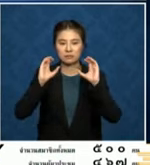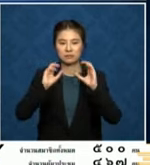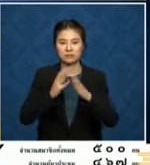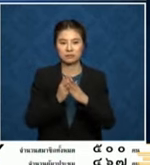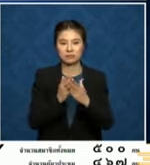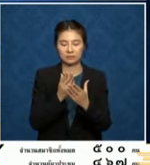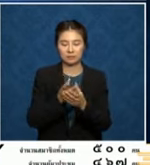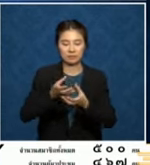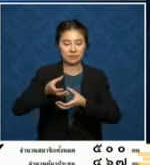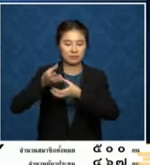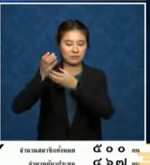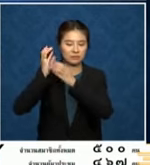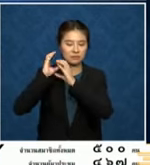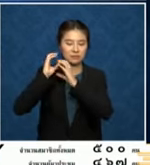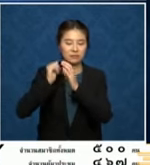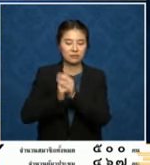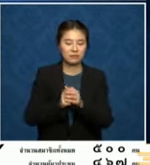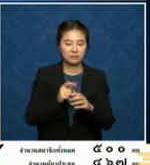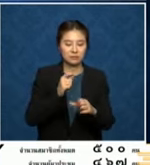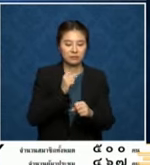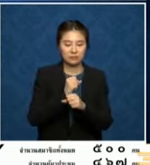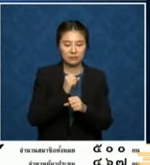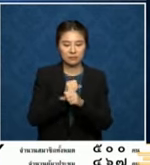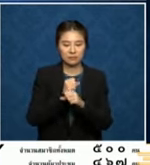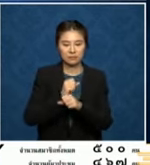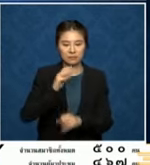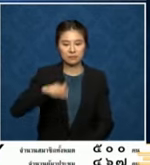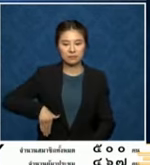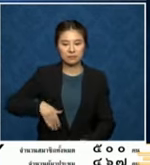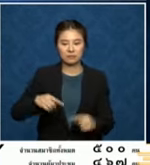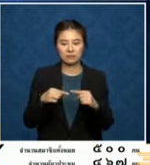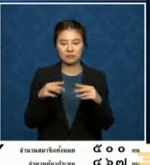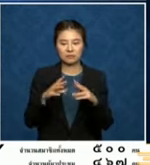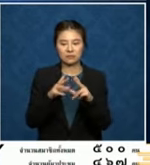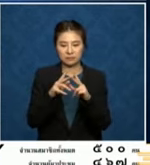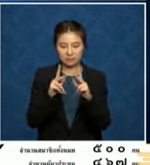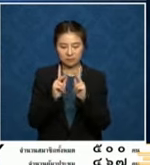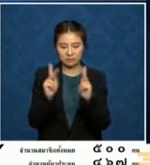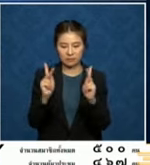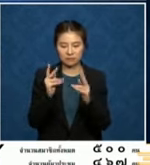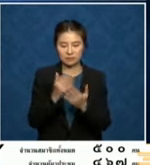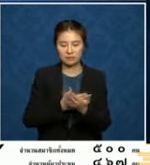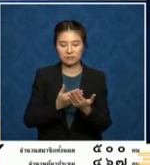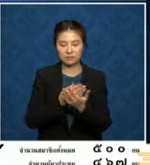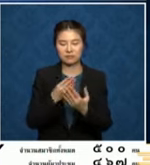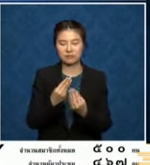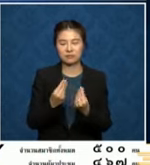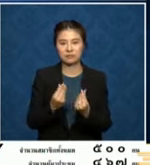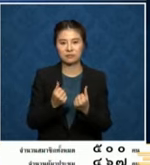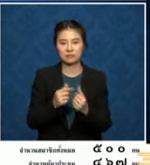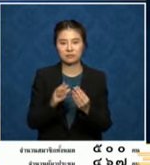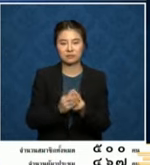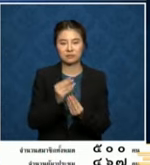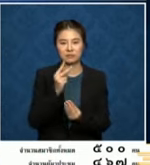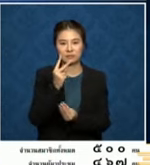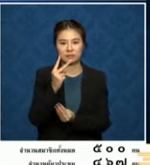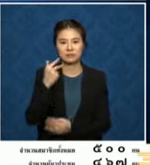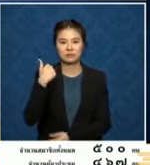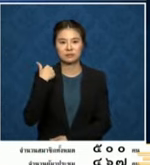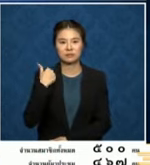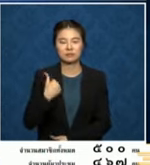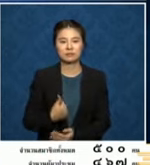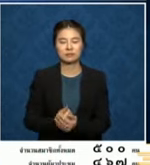วนก็เกิดความล่าช้าในชั้นกรรมธิการแล้วก็พิจารณาได้เร็วขึ้นประมาณสัก2สัปดาห์น